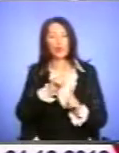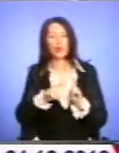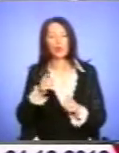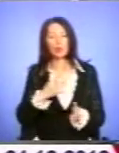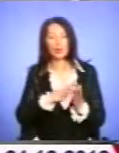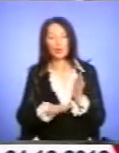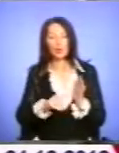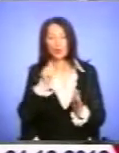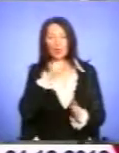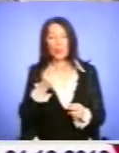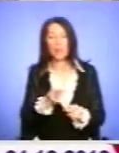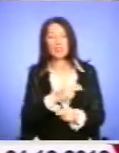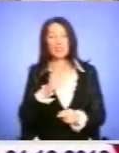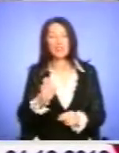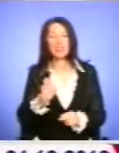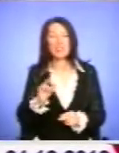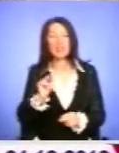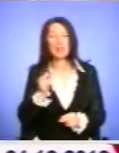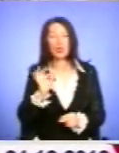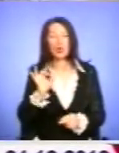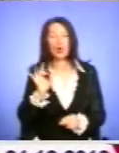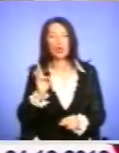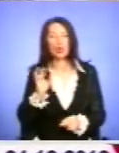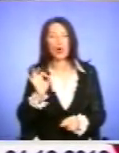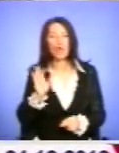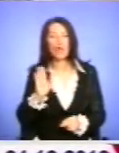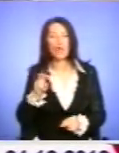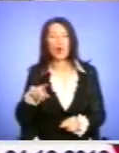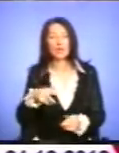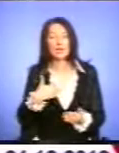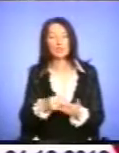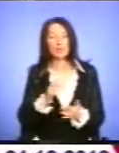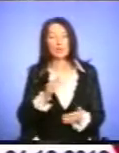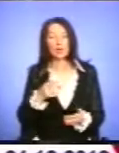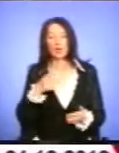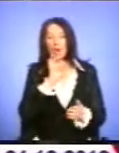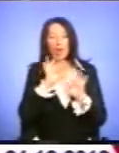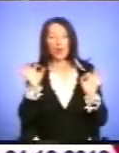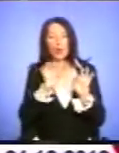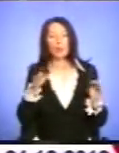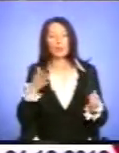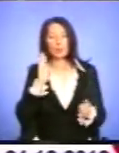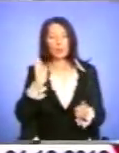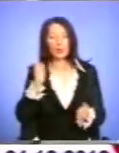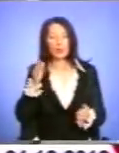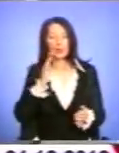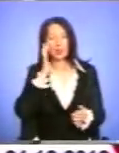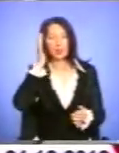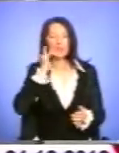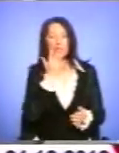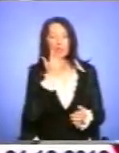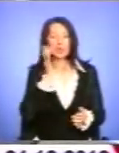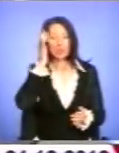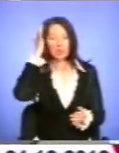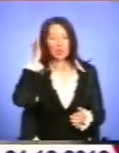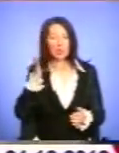В'ячеслава Чорновола. Своїми енергійними промовами він пропагував національні ідеї, а невтомною діяльністю впроваджував національно-визвольні